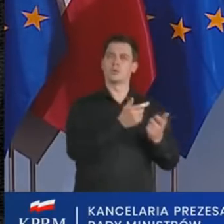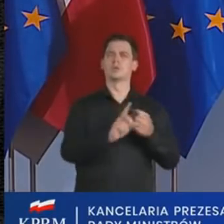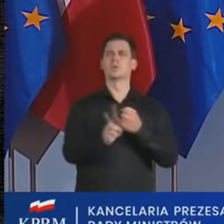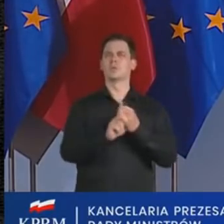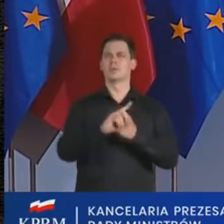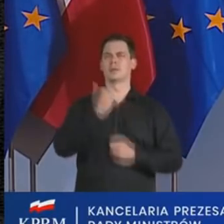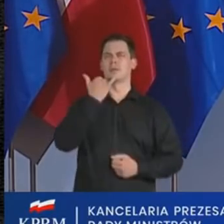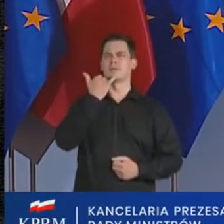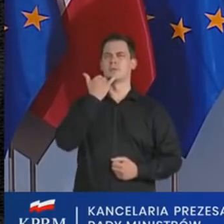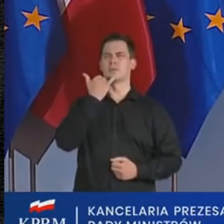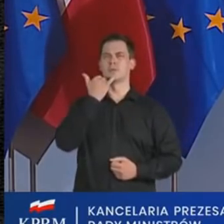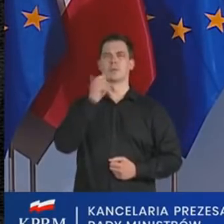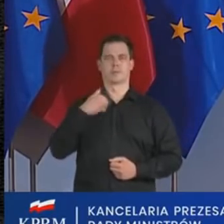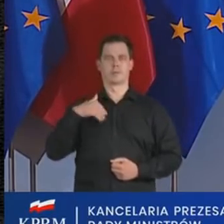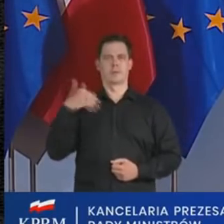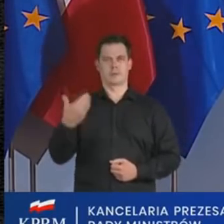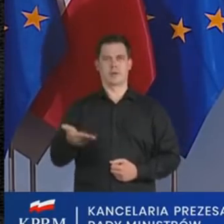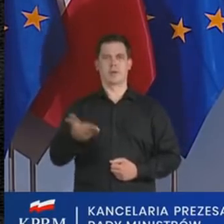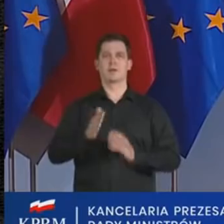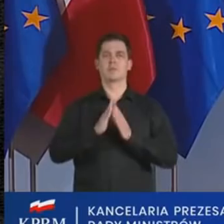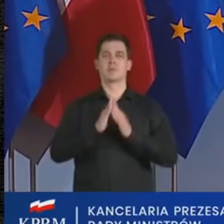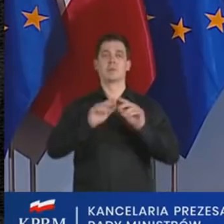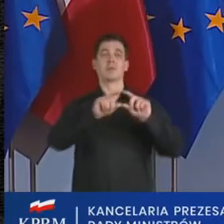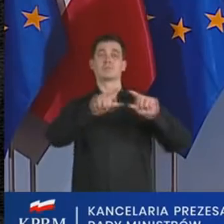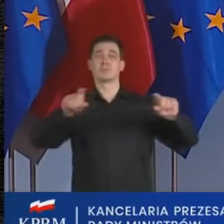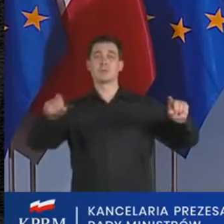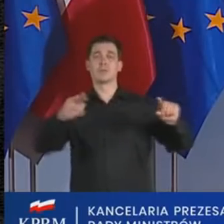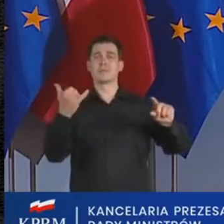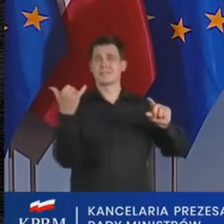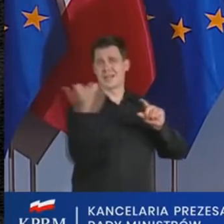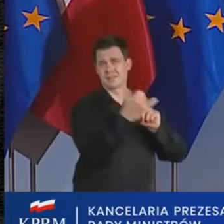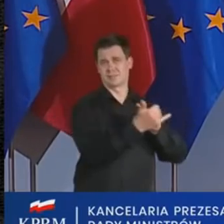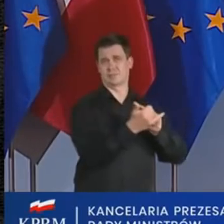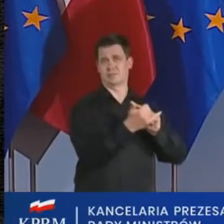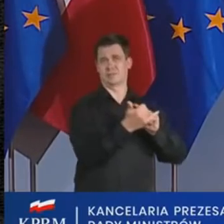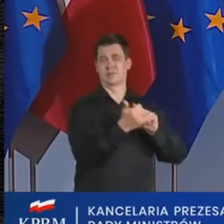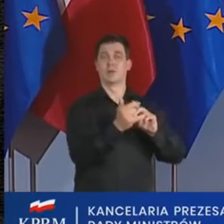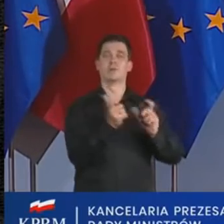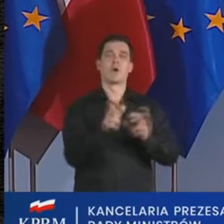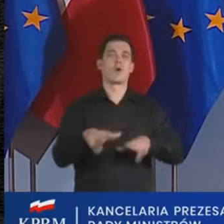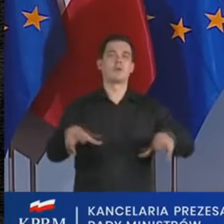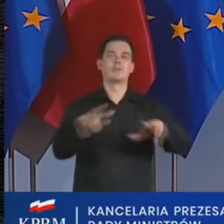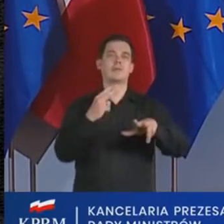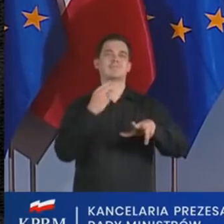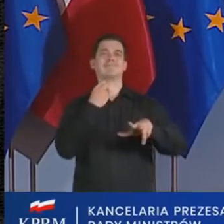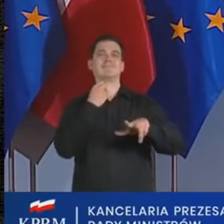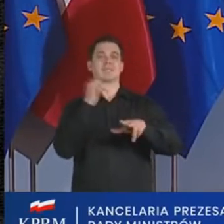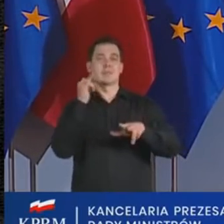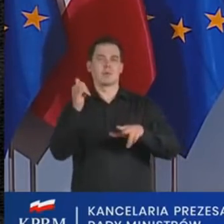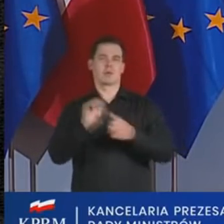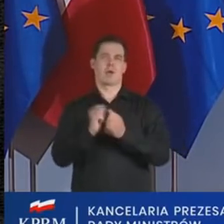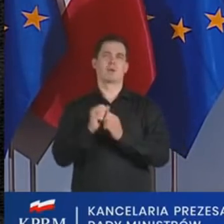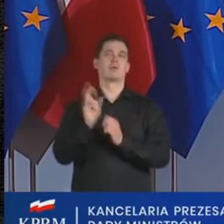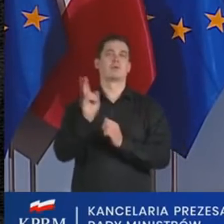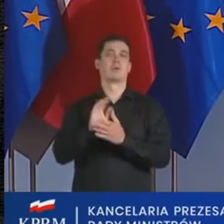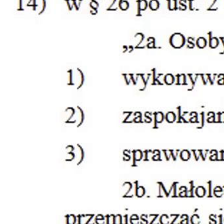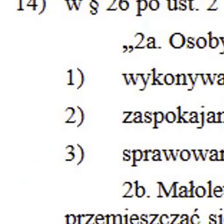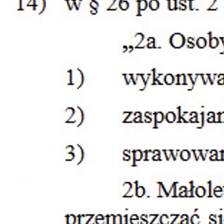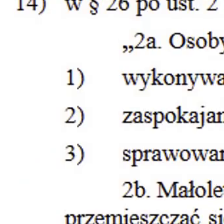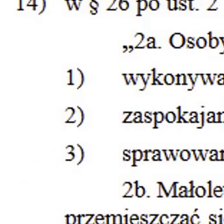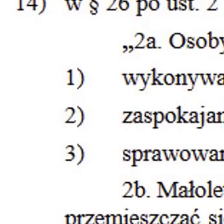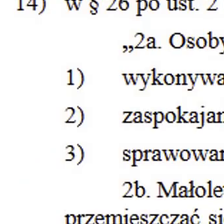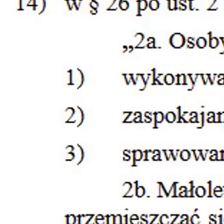telefonu podany po to żeby pomóc zrobić zakupy jeśli rodzina nie może jeżeli bliscy nie mogą wesprzeć